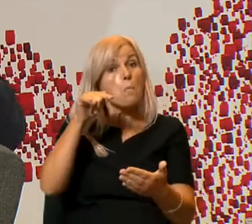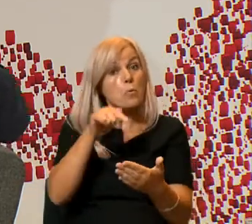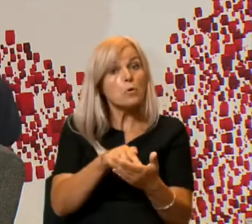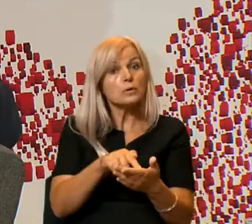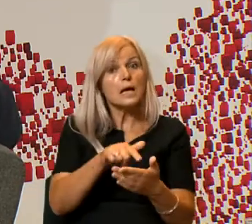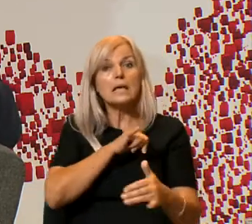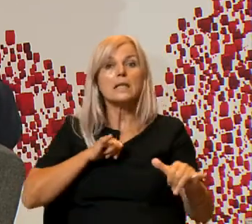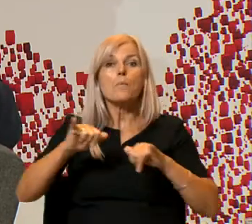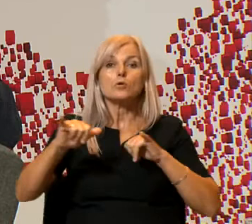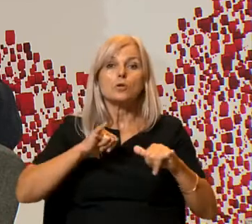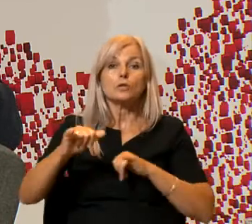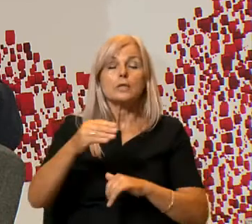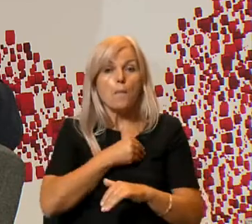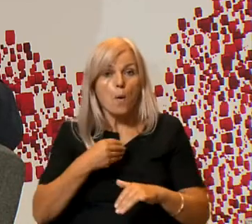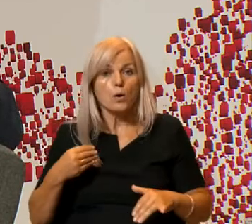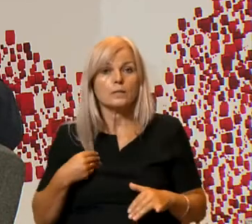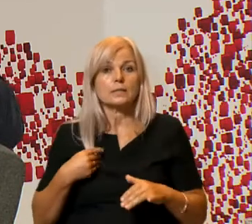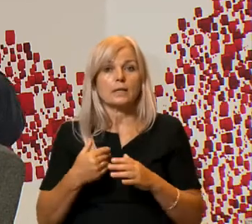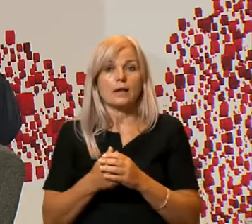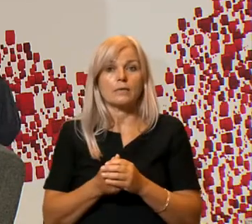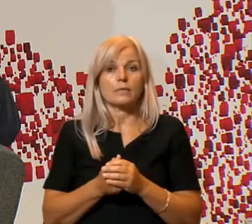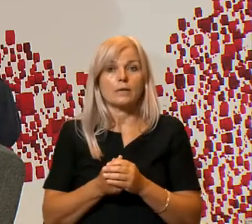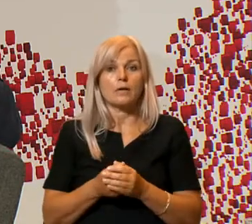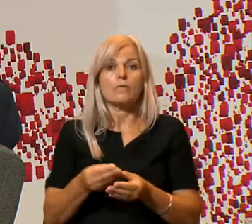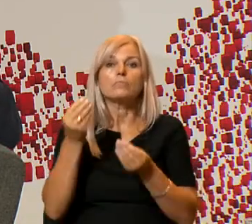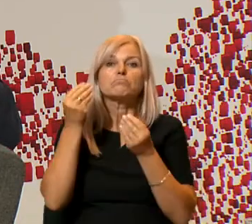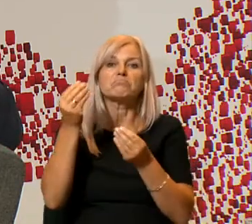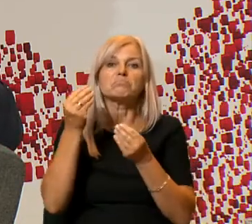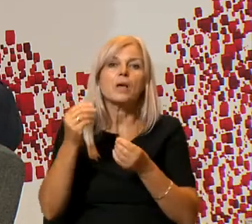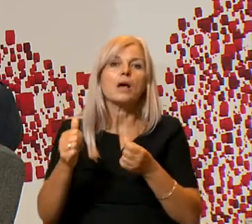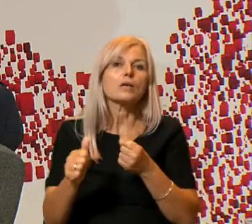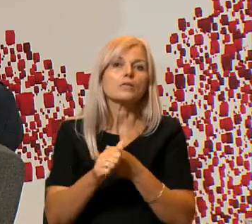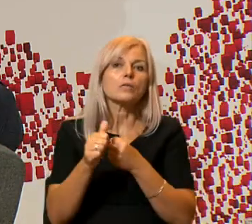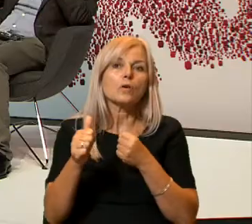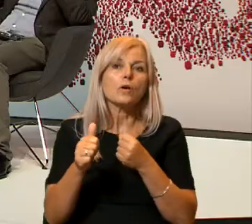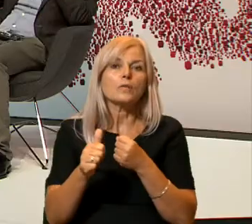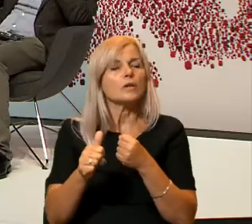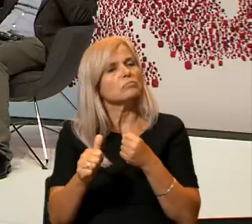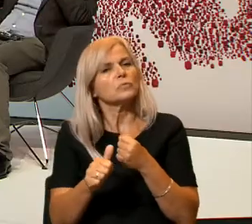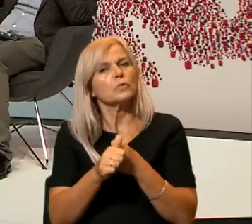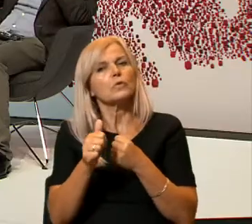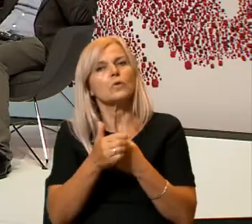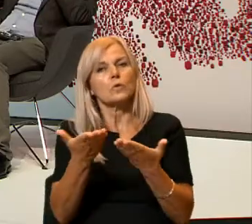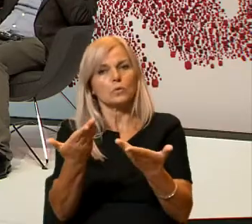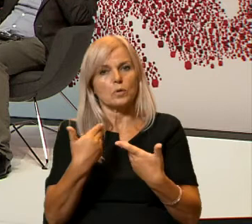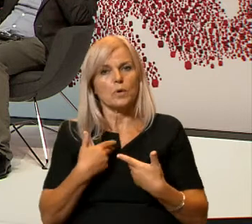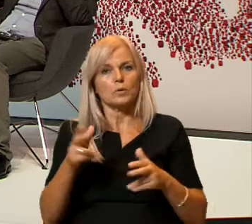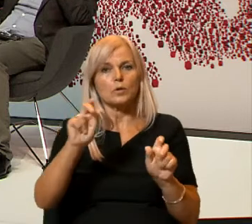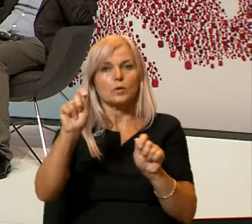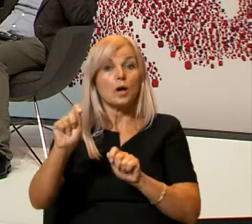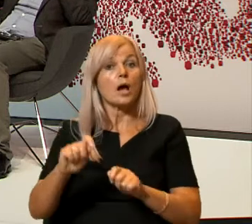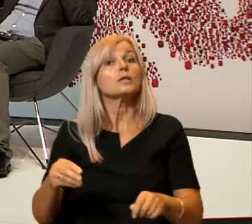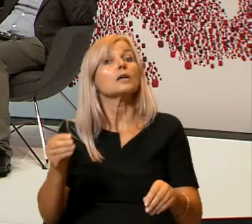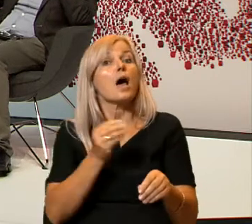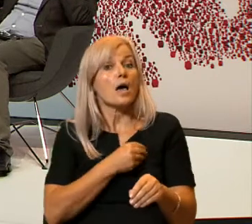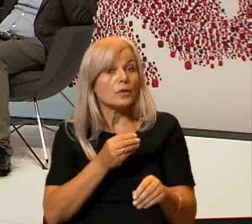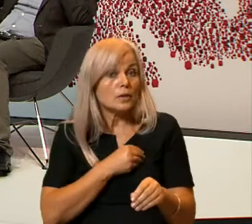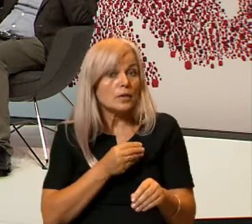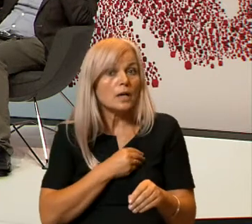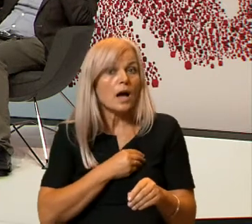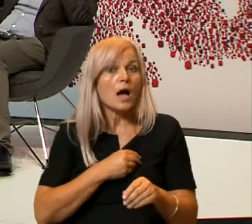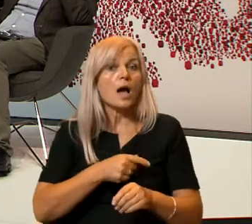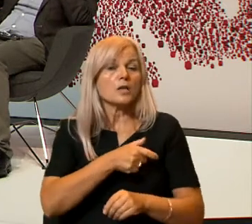Samorządna Rzeczpospolita, fenomenalny dokument tego ruchu, ale także na przykład Etyka Solidarności Józefa Tischnera,